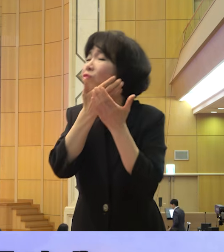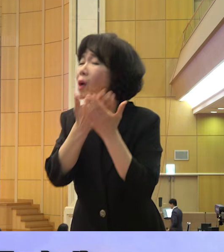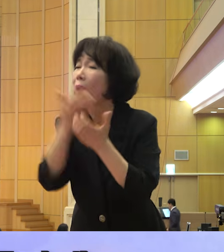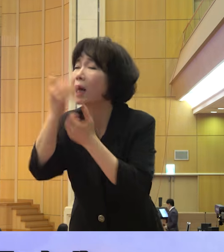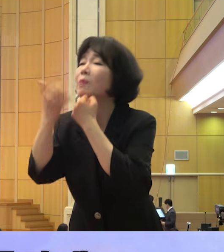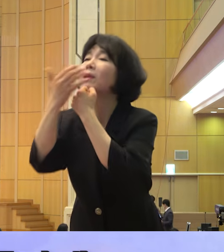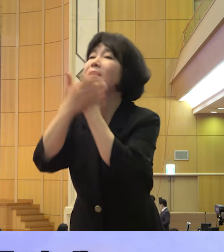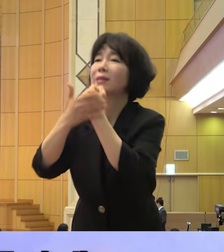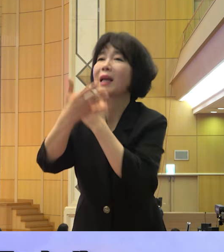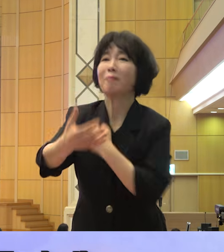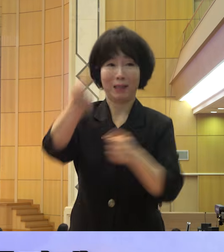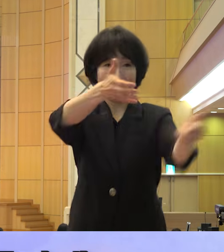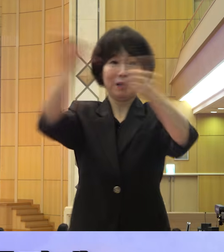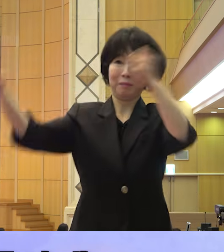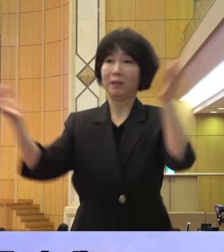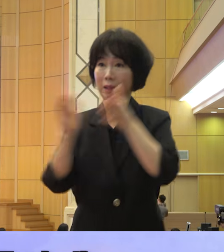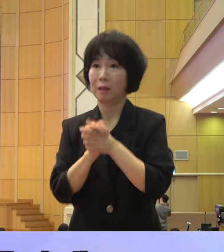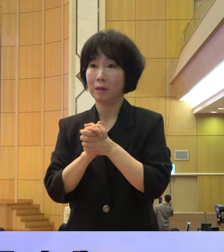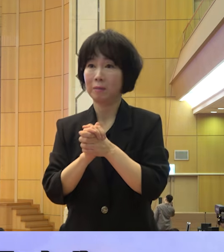않습니다.